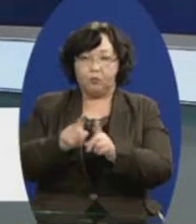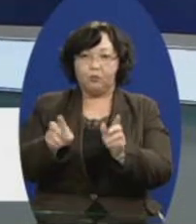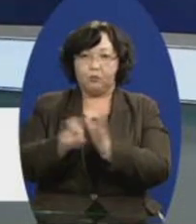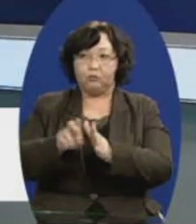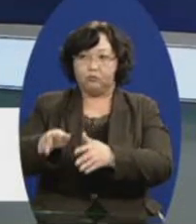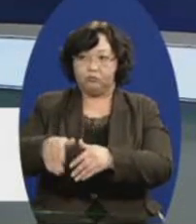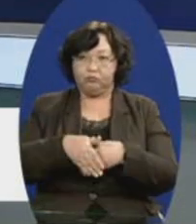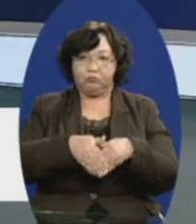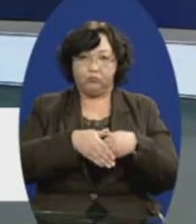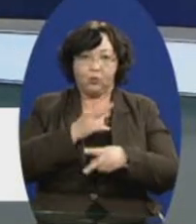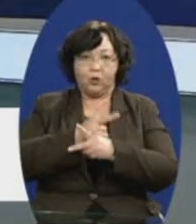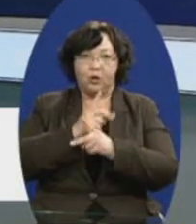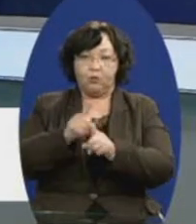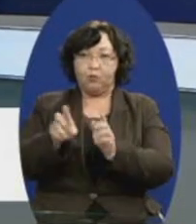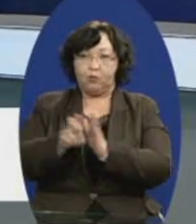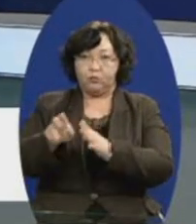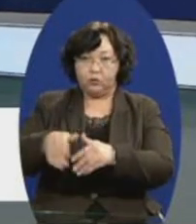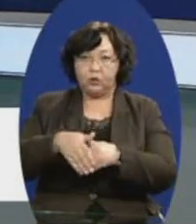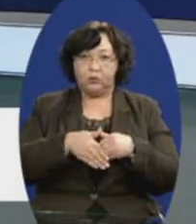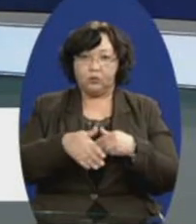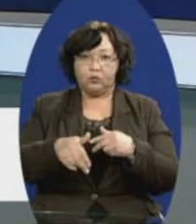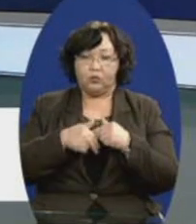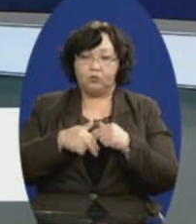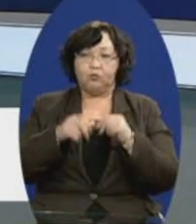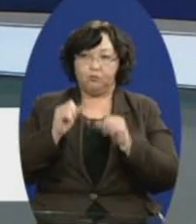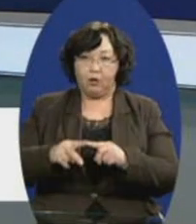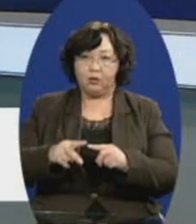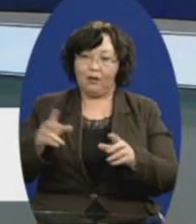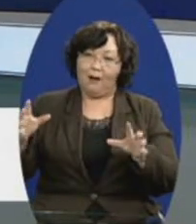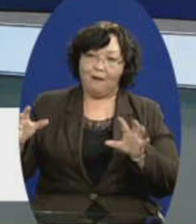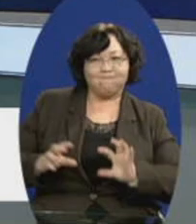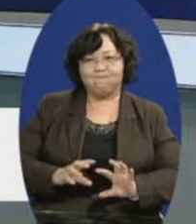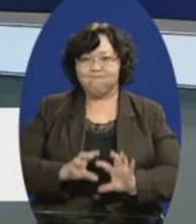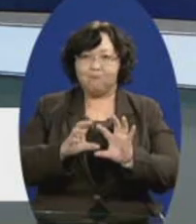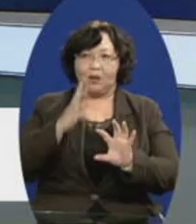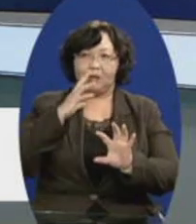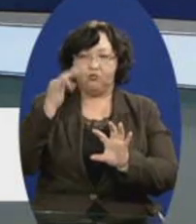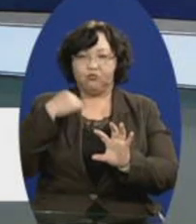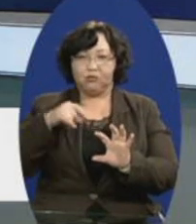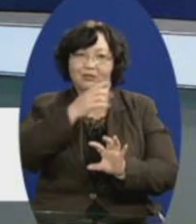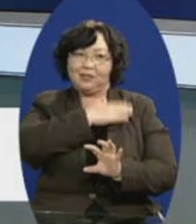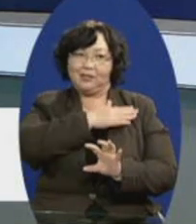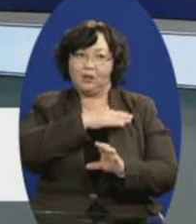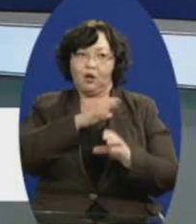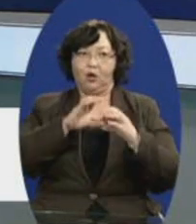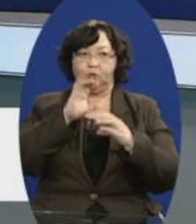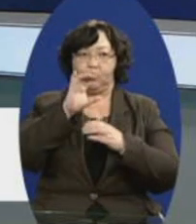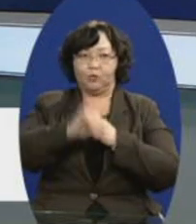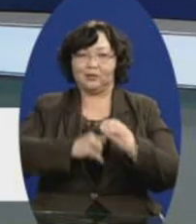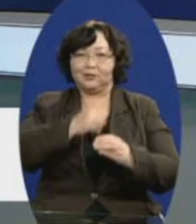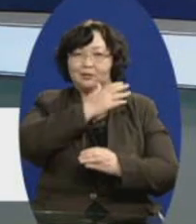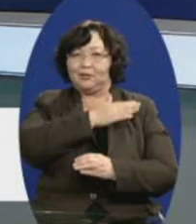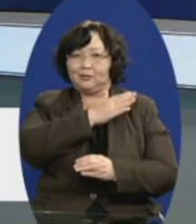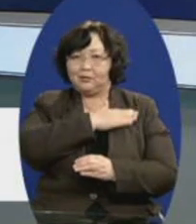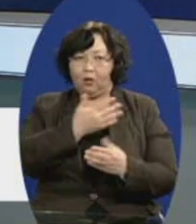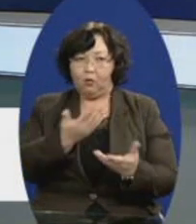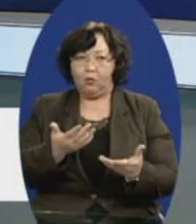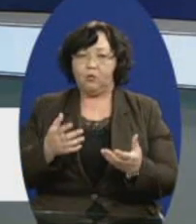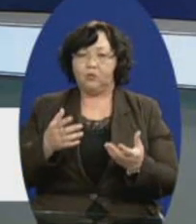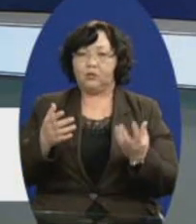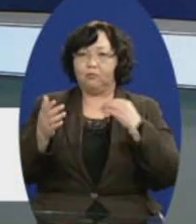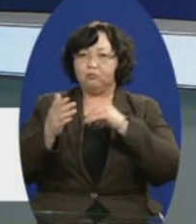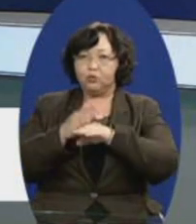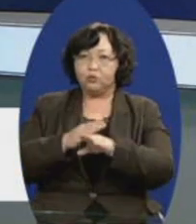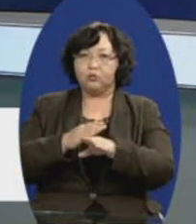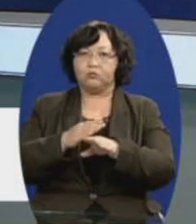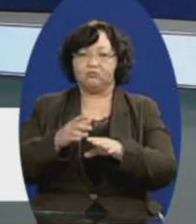энэ гадагш орон зүгцэн иргэдийг бол хөрөнд нь ирүүлэх боломжтой. За мөн интерполоор дамжуулан за ерөн сурвалжилж байгаа